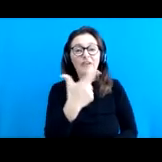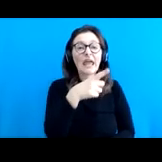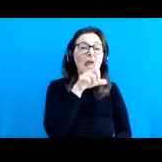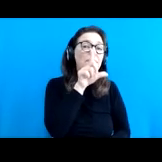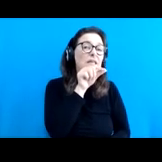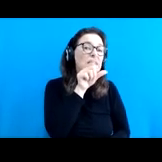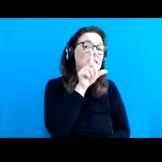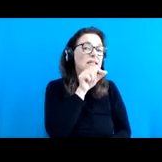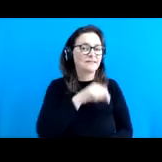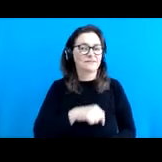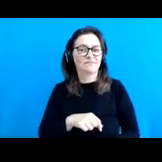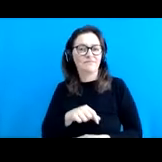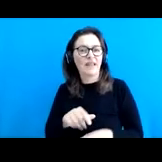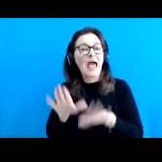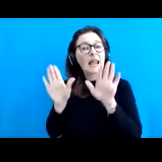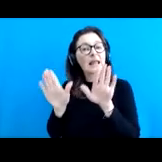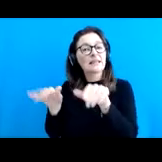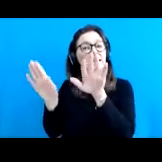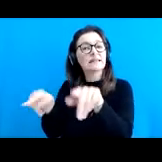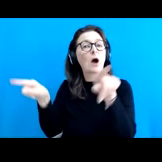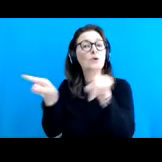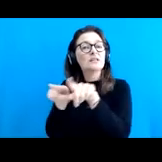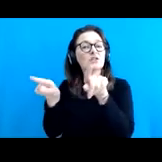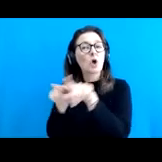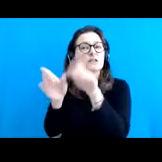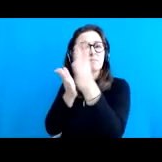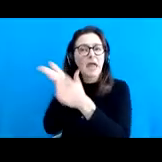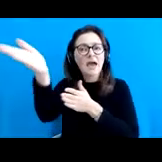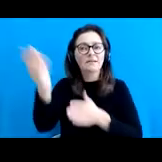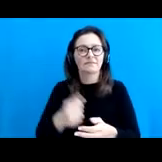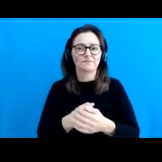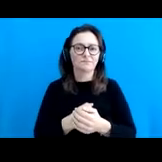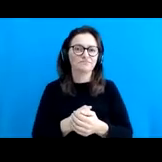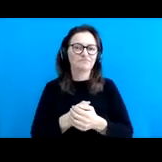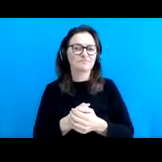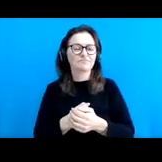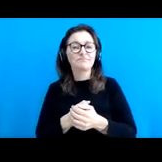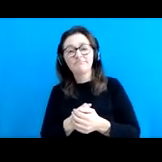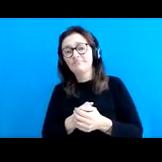dve ptici letita v isto smer,